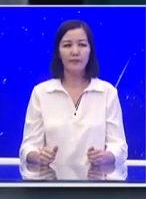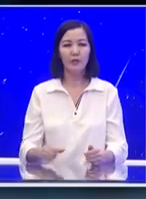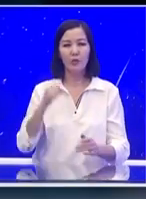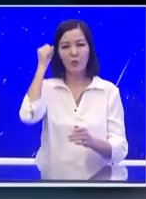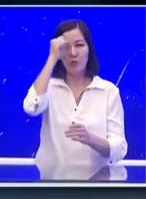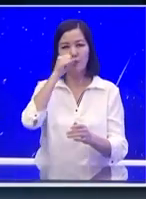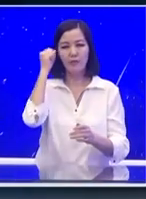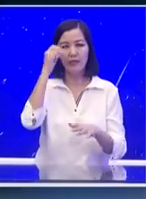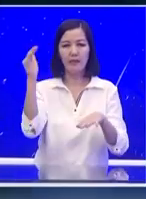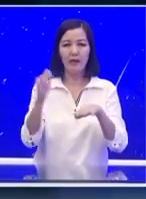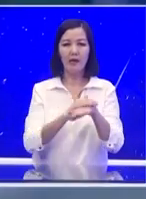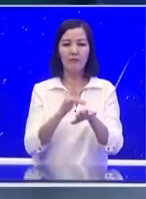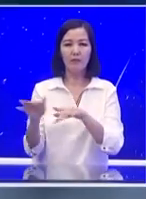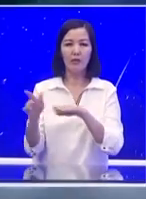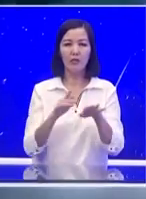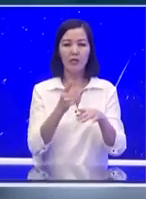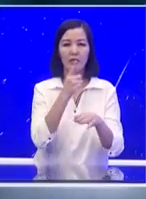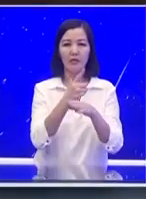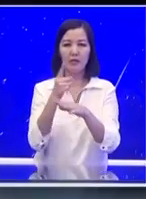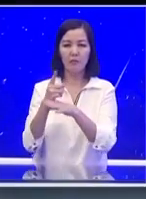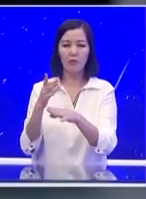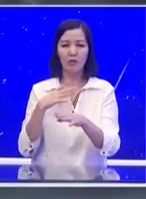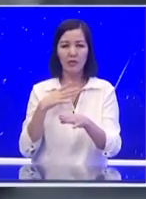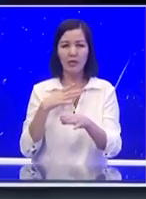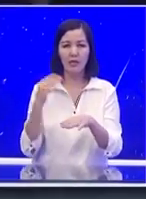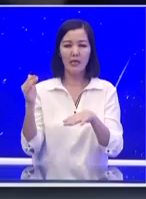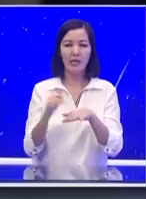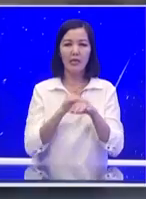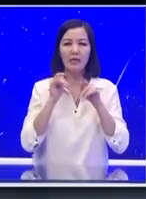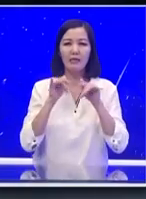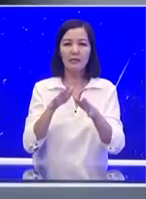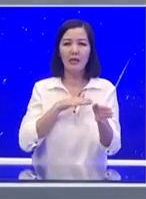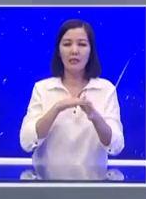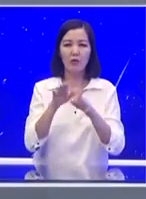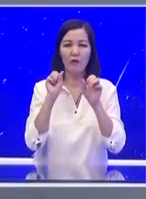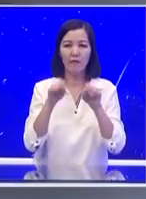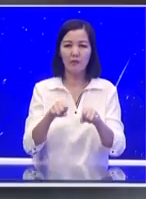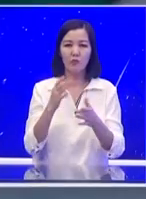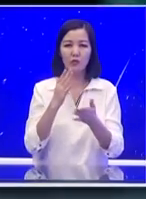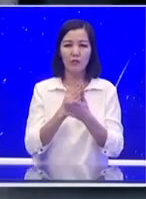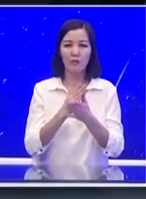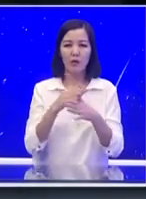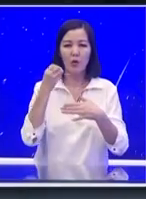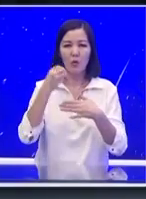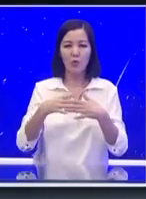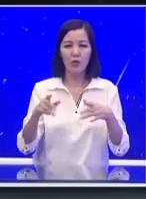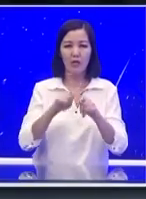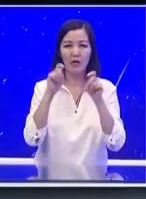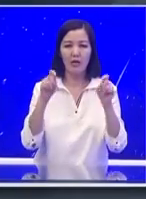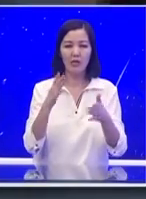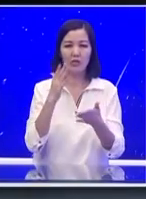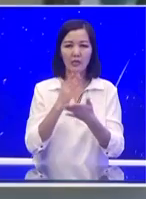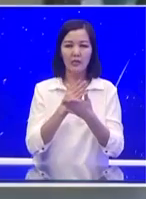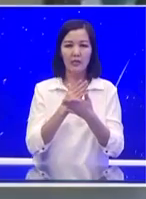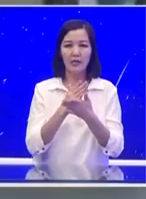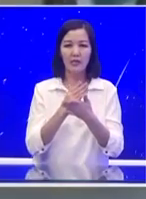Өзбекстанда қайырымдылық шараларын өткізуге тыйым салынды. Дегенмен игі іс атқаруға мүмкіндік беретін мұнда арнайы орталық ашылды. Енді ішер асқа